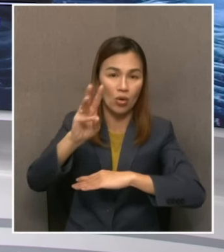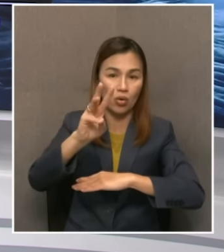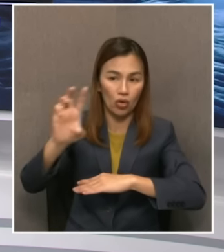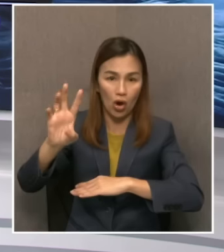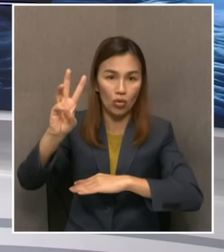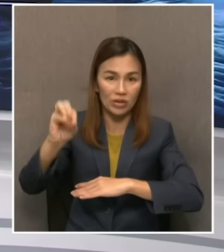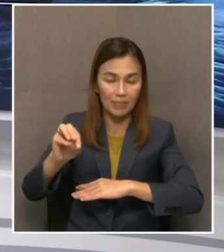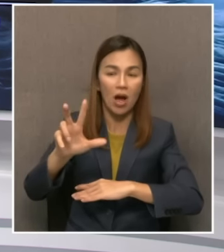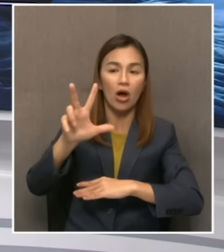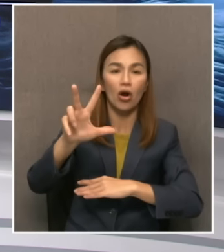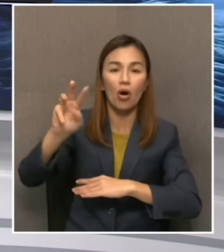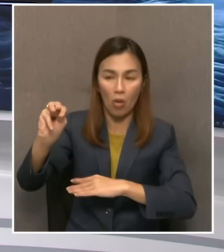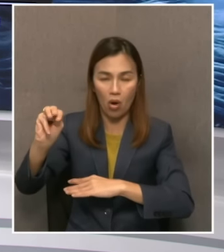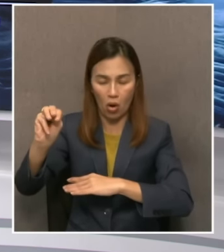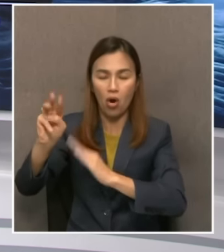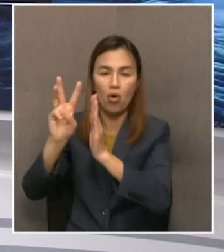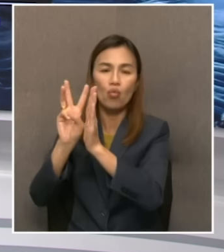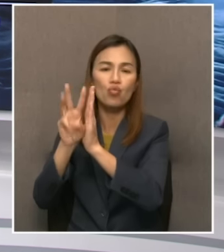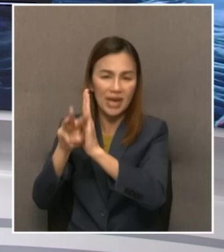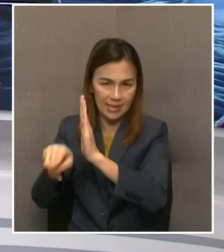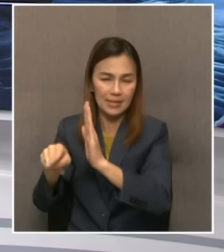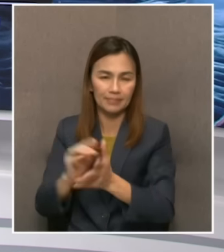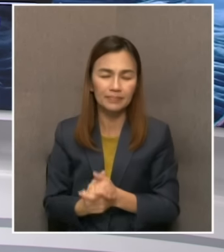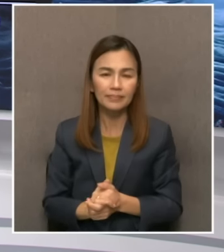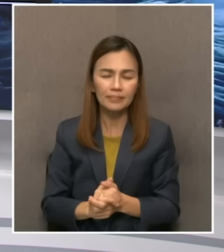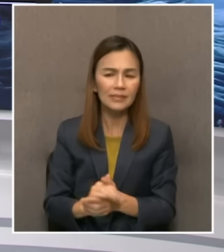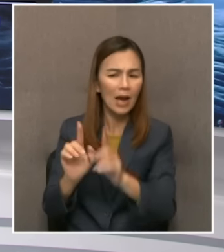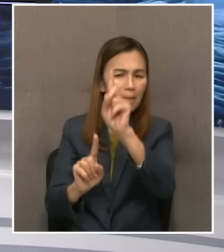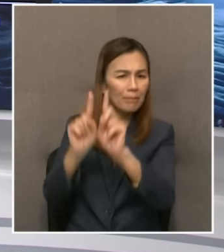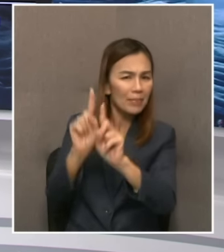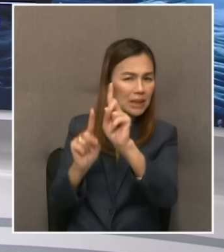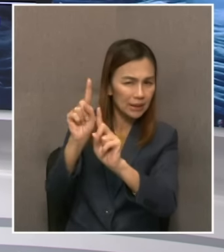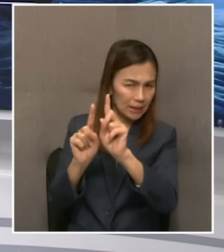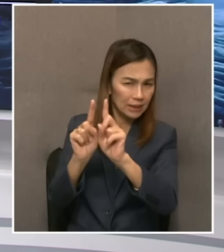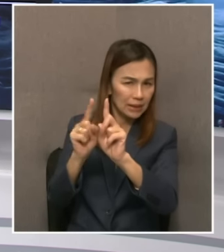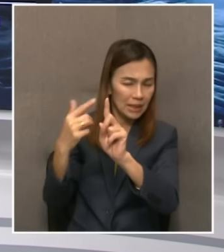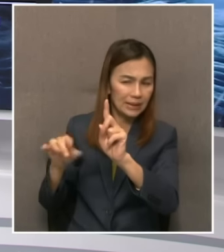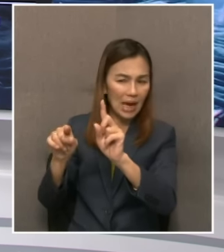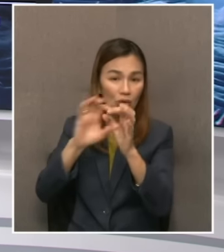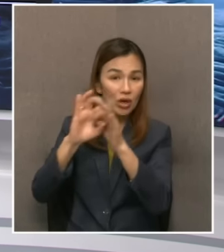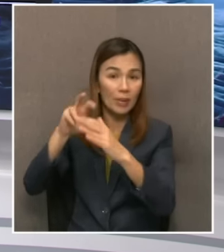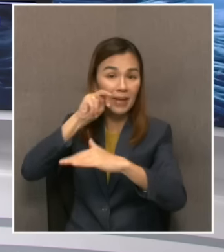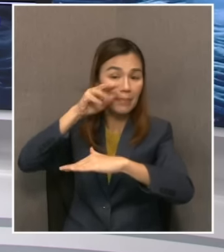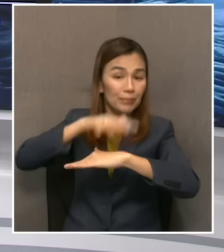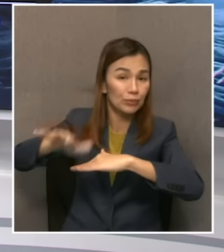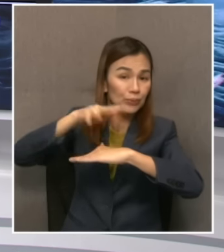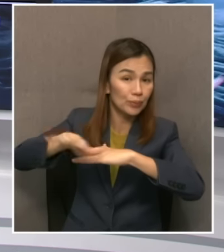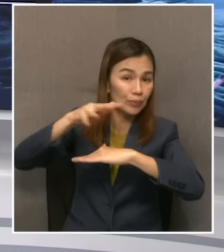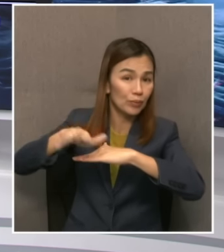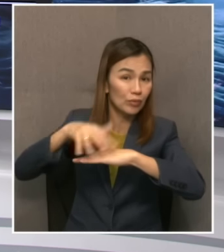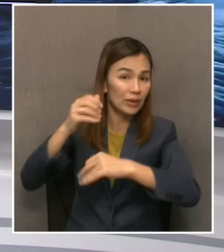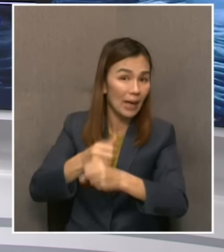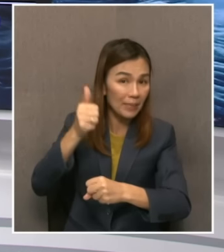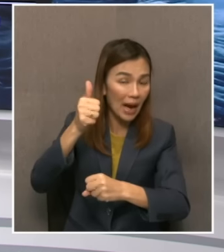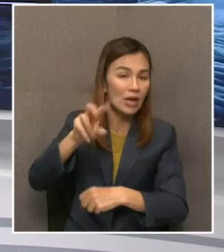3,660 ลูกบาศก์เมตรต่อวินาทีค่ะก็สามารถพยากรณ์แนวโน้มของอัตราการไหลคาดการสูงสุดได้อยู่ที่